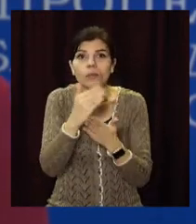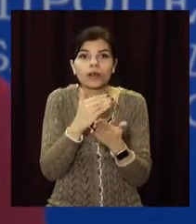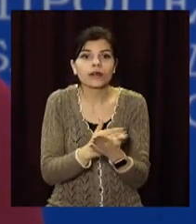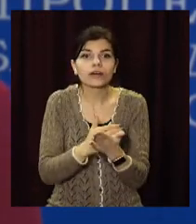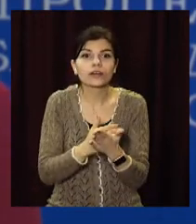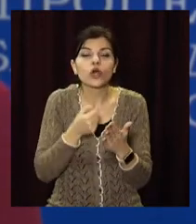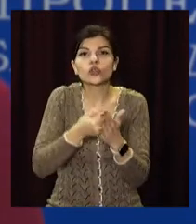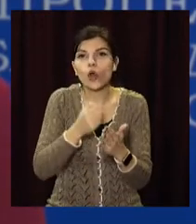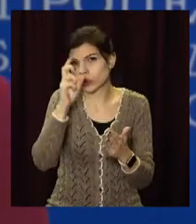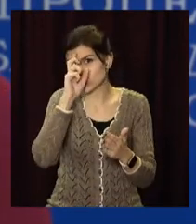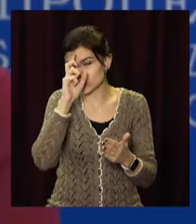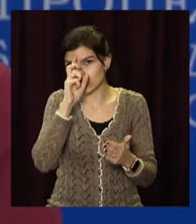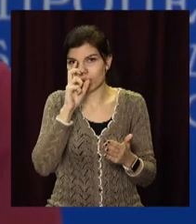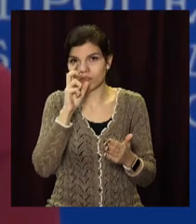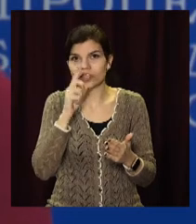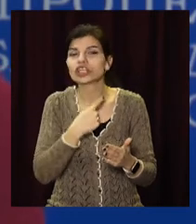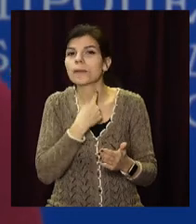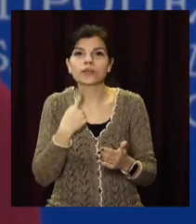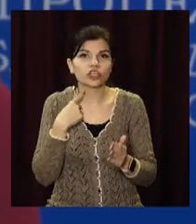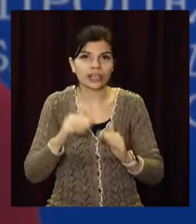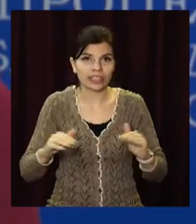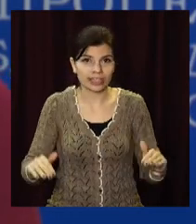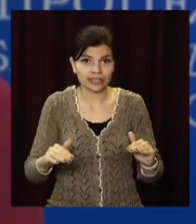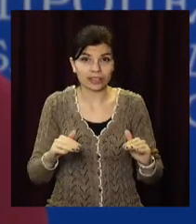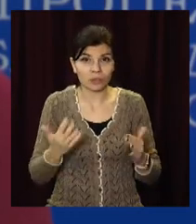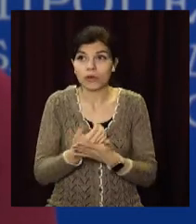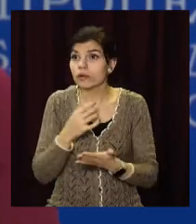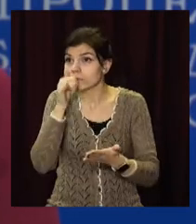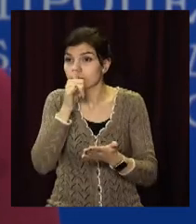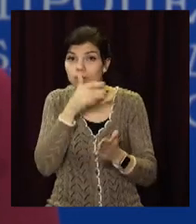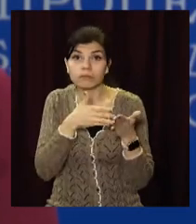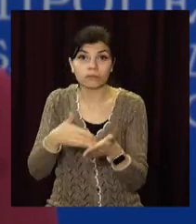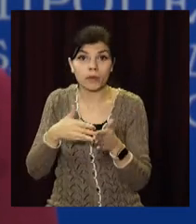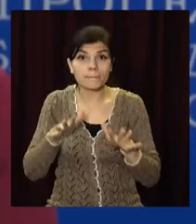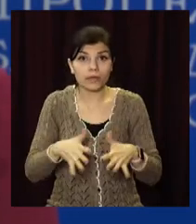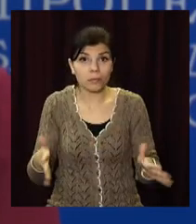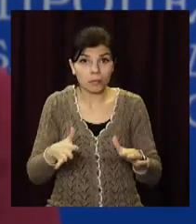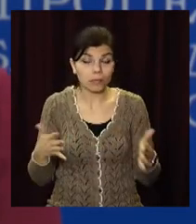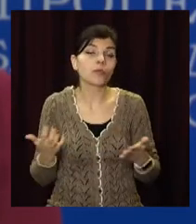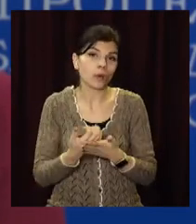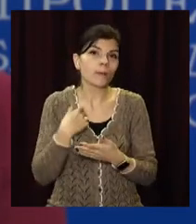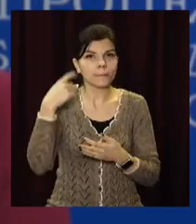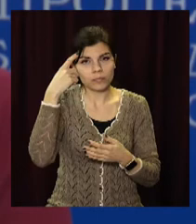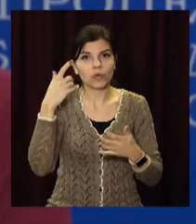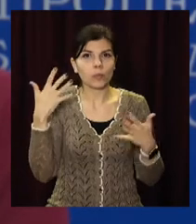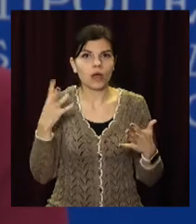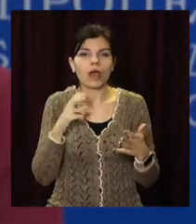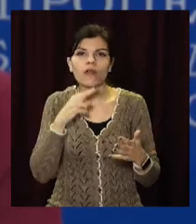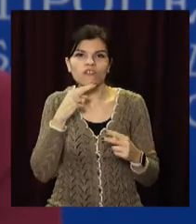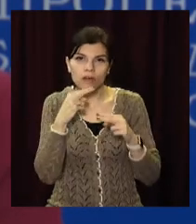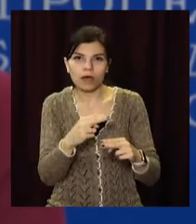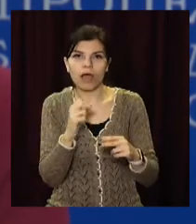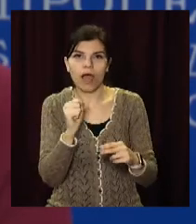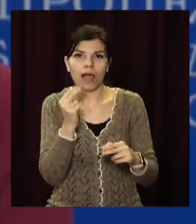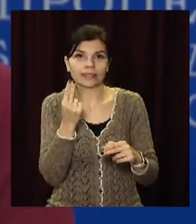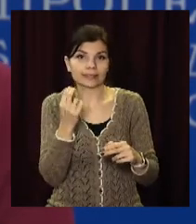до державного забезпечення дитячими садочками. І тому ми на цьому зробили такий великий акцент, і